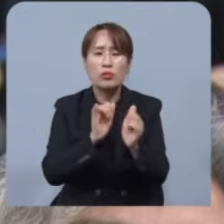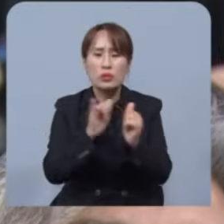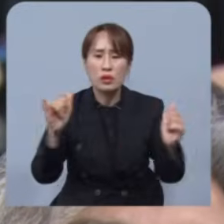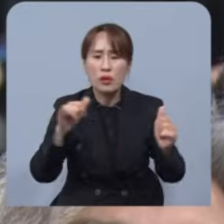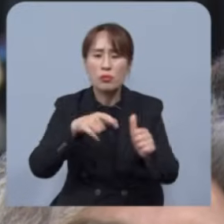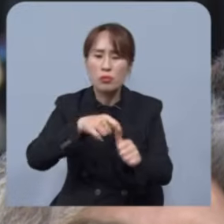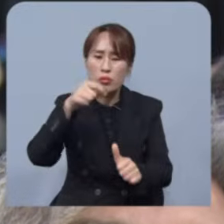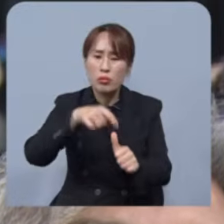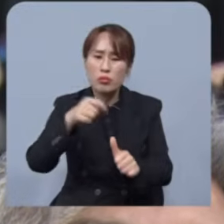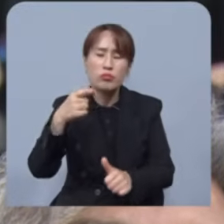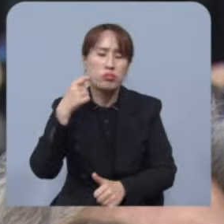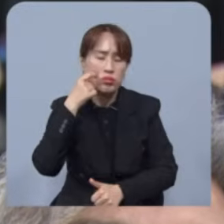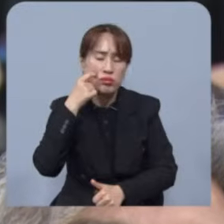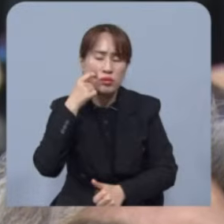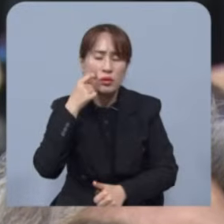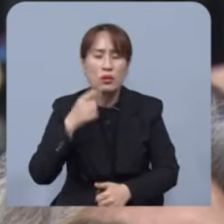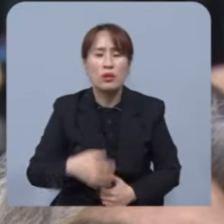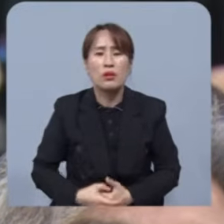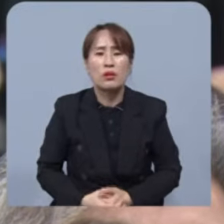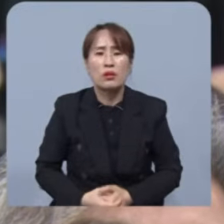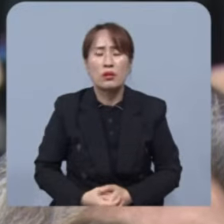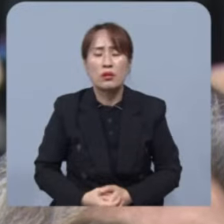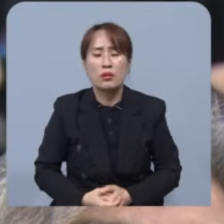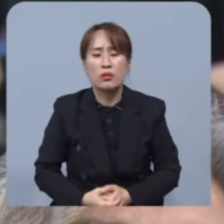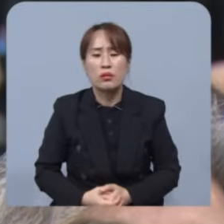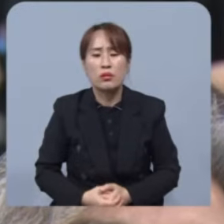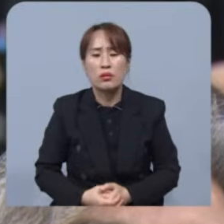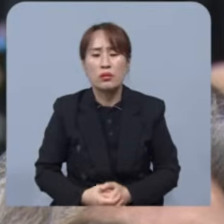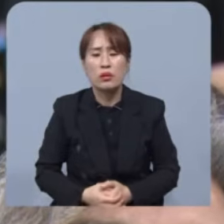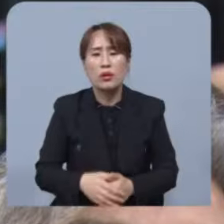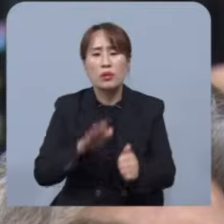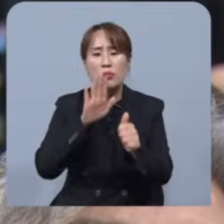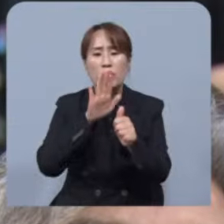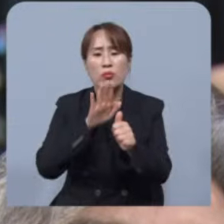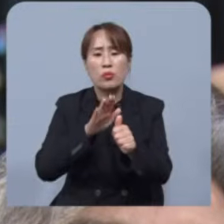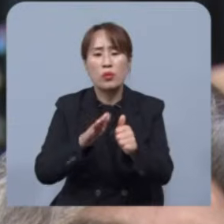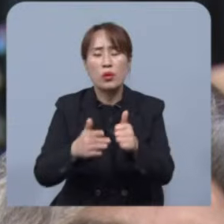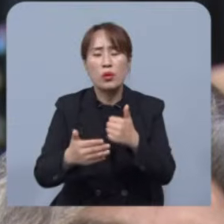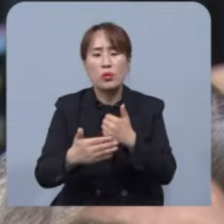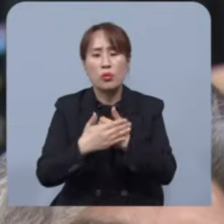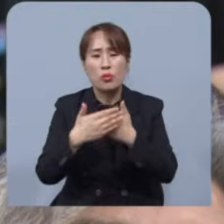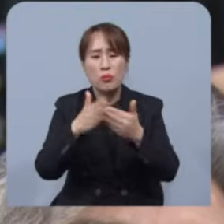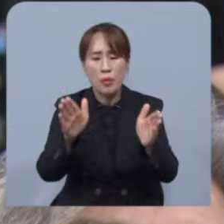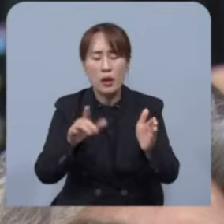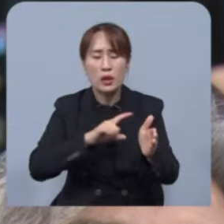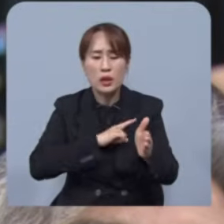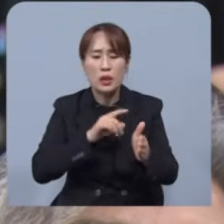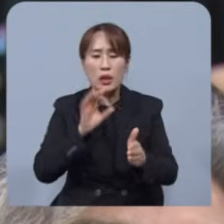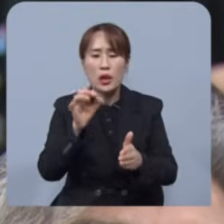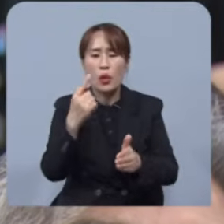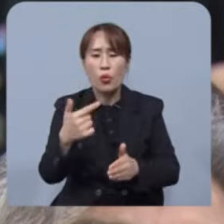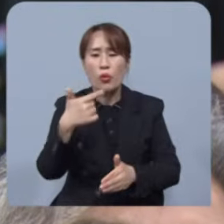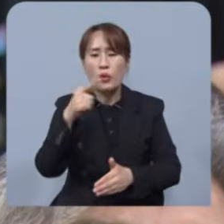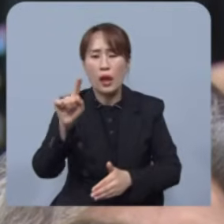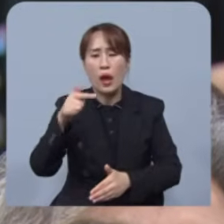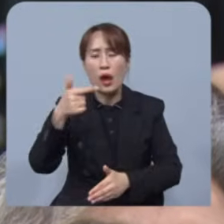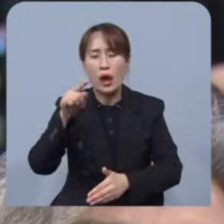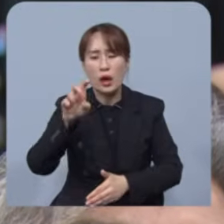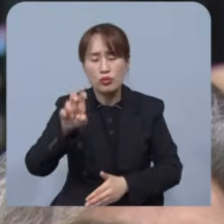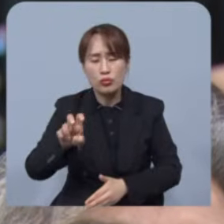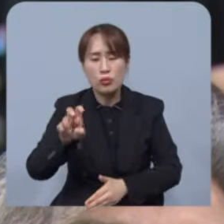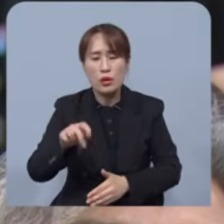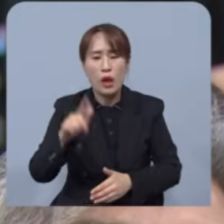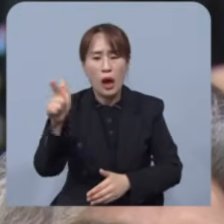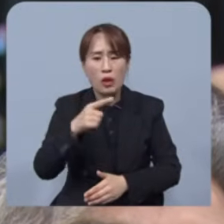충원이 제대로 되지 않고 있습니다. 그 도움반 보조 인력 명칭이 온나눔이입니다. 일